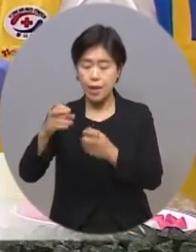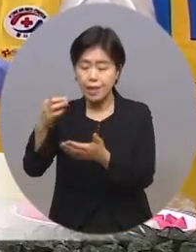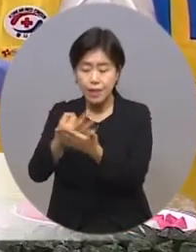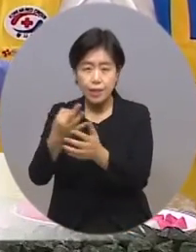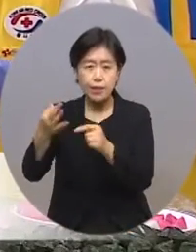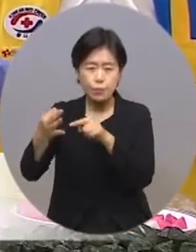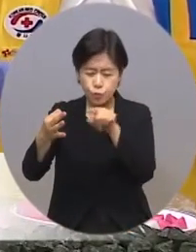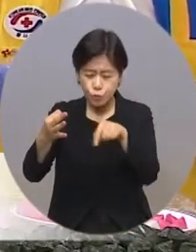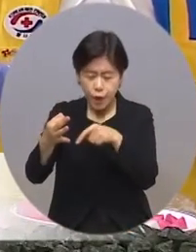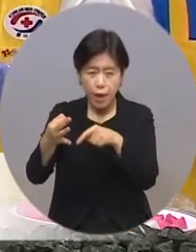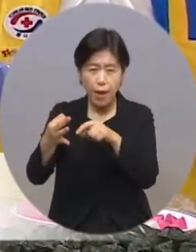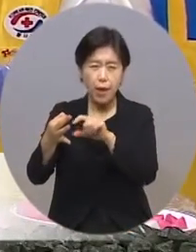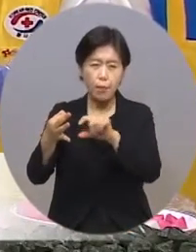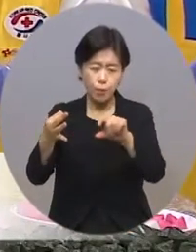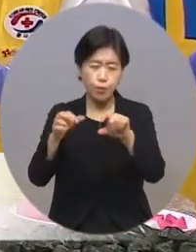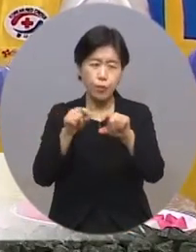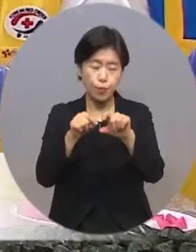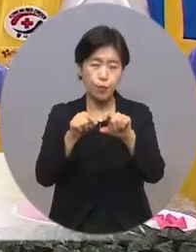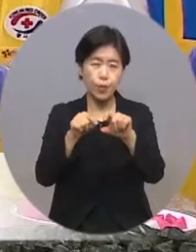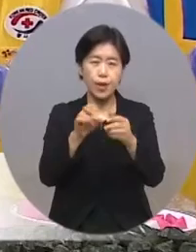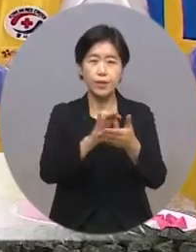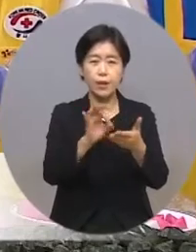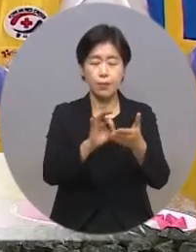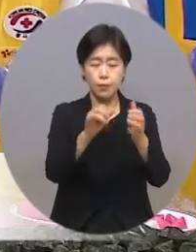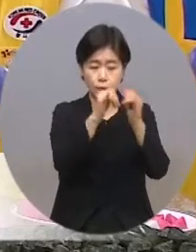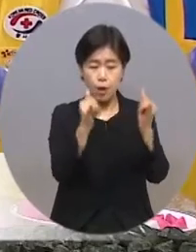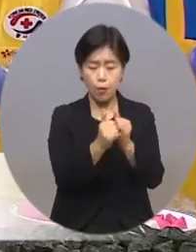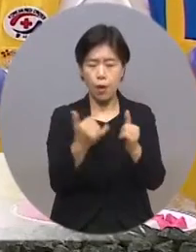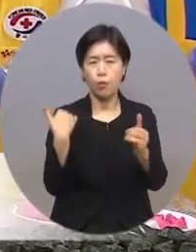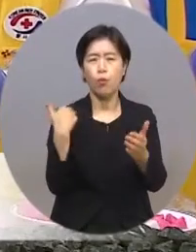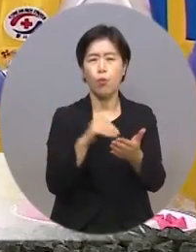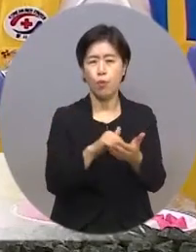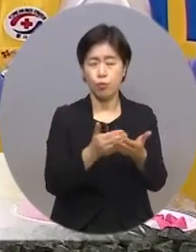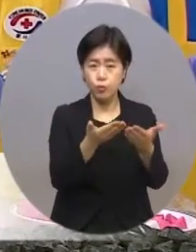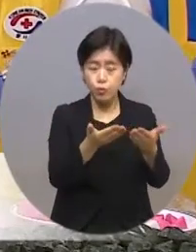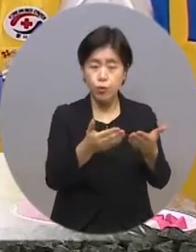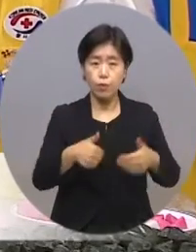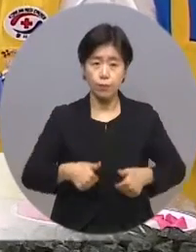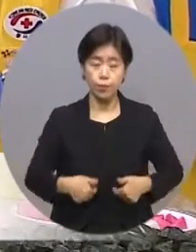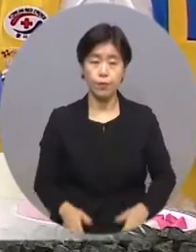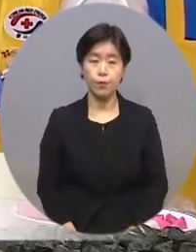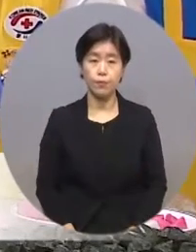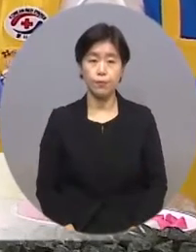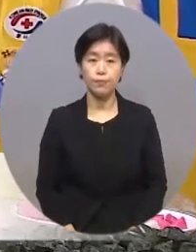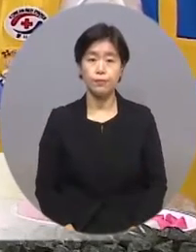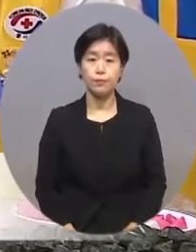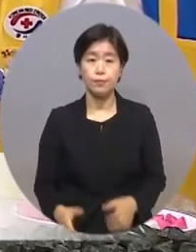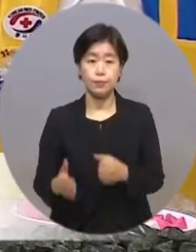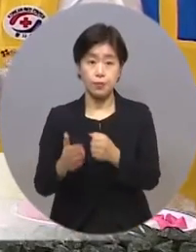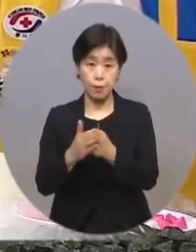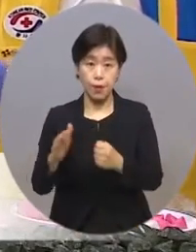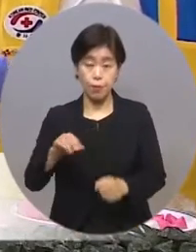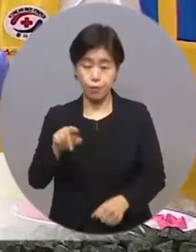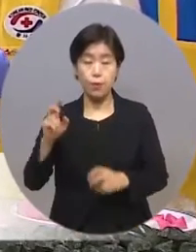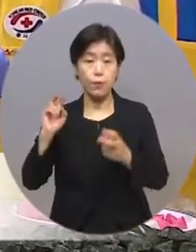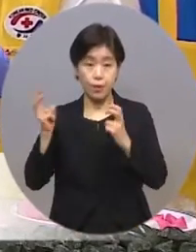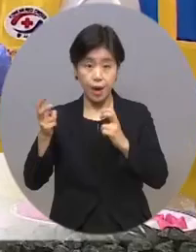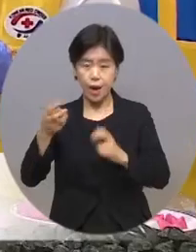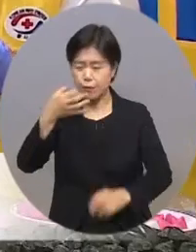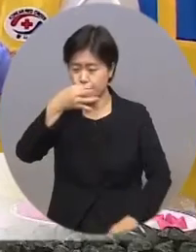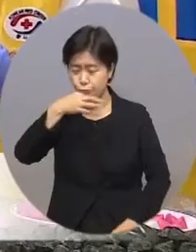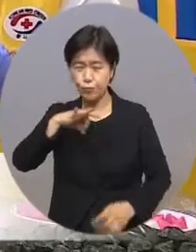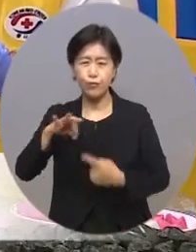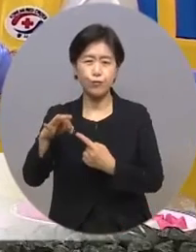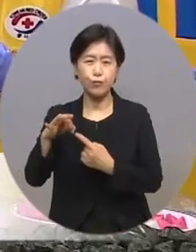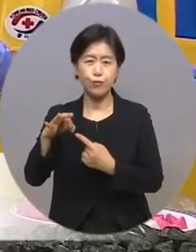반드시 사회에 환원을 해야 된다라는 취지로 시작을 했고요. 그래서 저희 고려아연에서는 저희 이익의